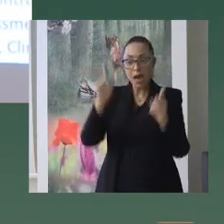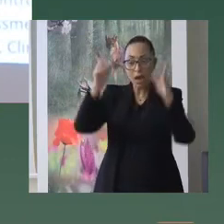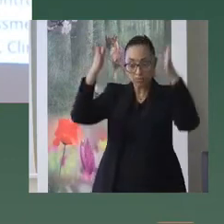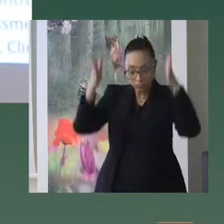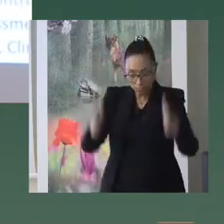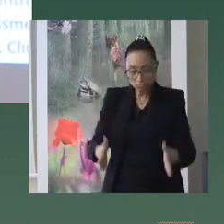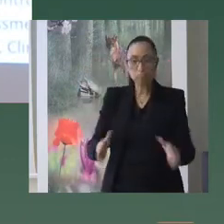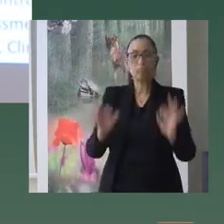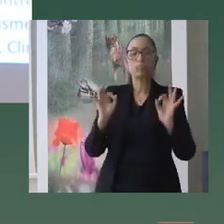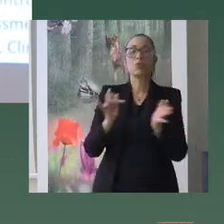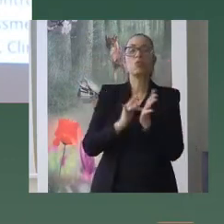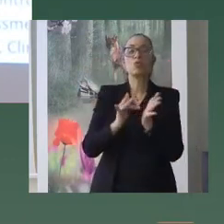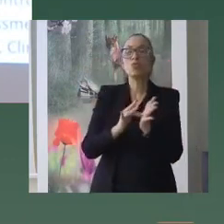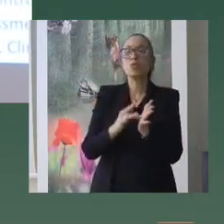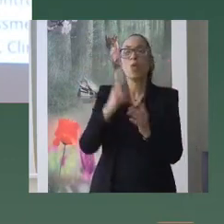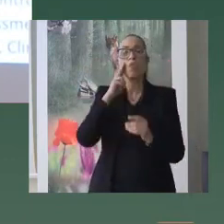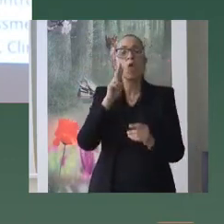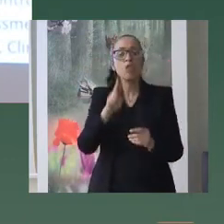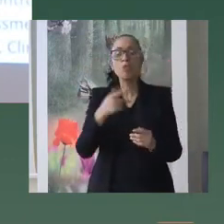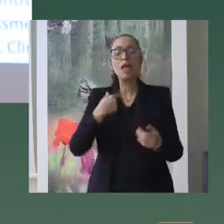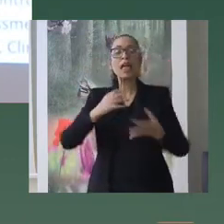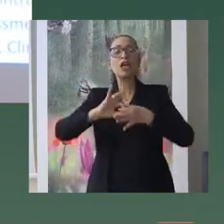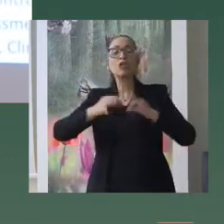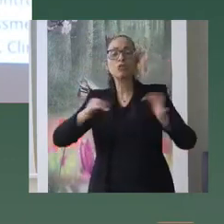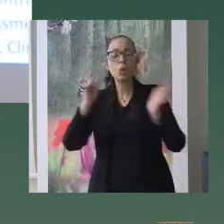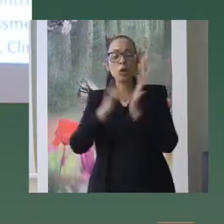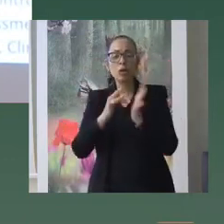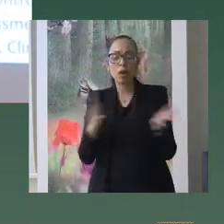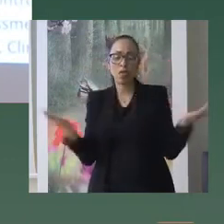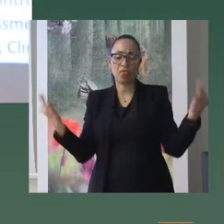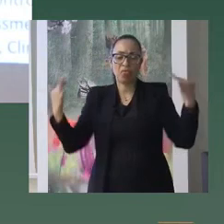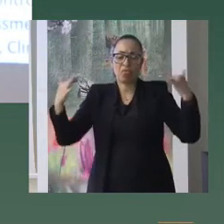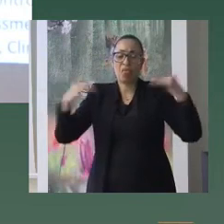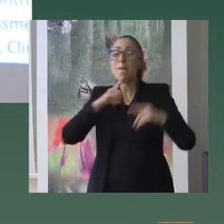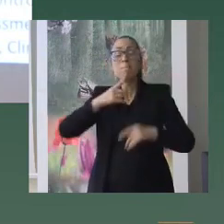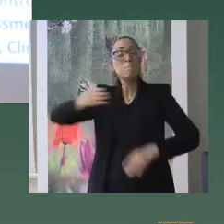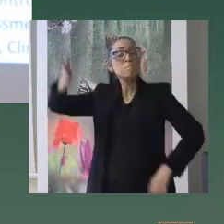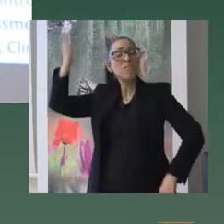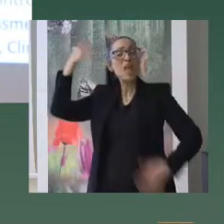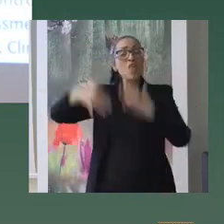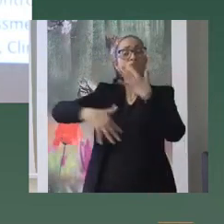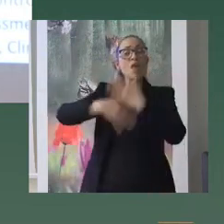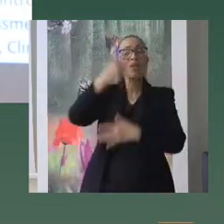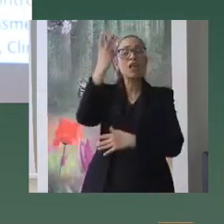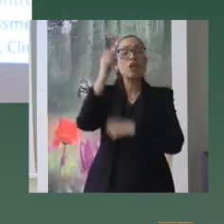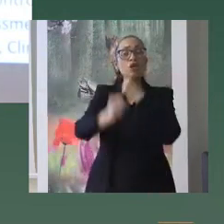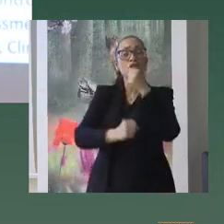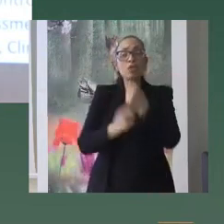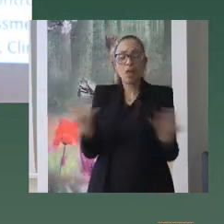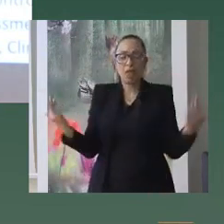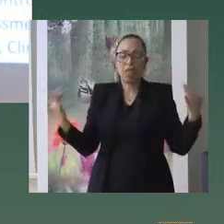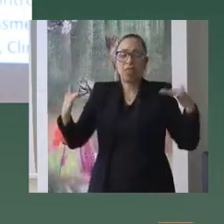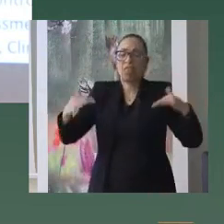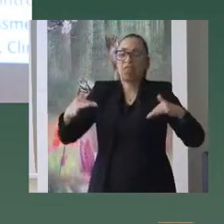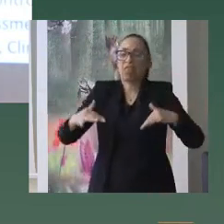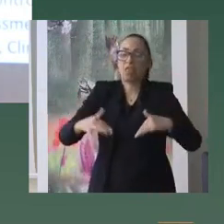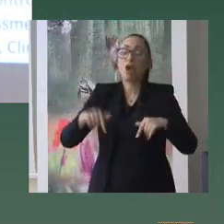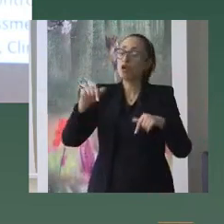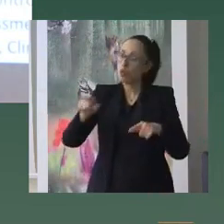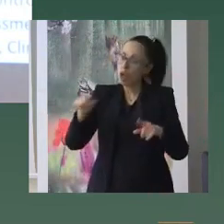κέντρο το οποίο να είναι ζωντανό, γιατί διαφορετικά θα δούμε πάλι το ιστορικό κέντρο να καταραίει όπως είχε καταρρεύσει πριν από 15-20 χρόνια πριν αρχίσουν οι μαζικές αναπλάσεις.